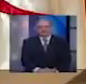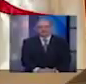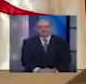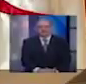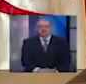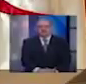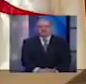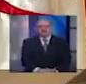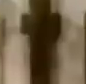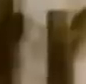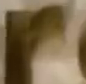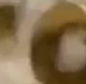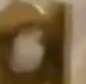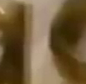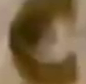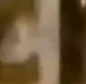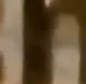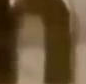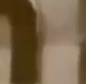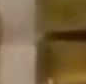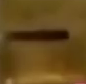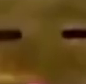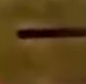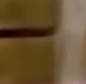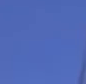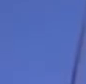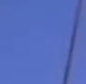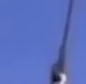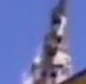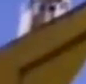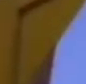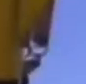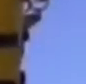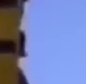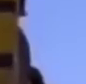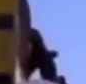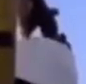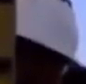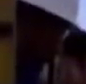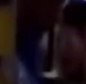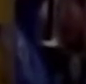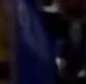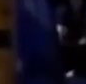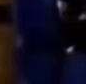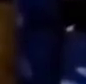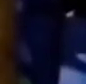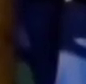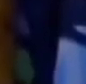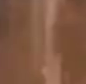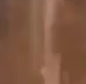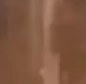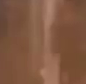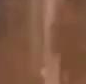ايكونوميك اي فينانسي لي ريليغي اون سكون بلان نو با لو راكوردي لا بريوريتي نو با افوا ان غوفرنمون كي ترافاي ان غوفرنمون سيريو